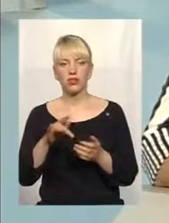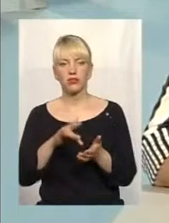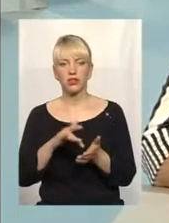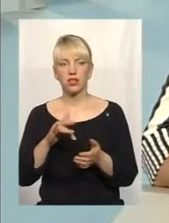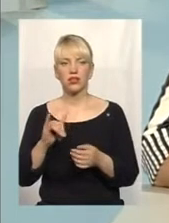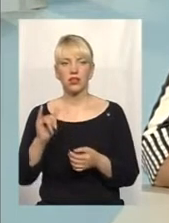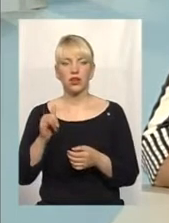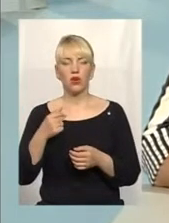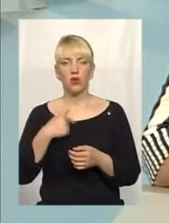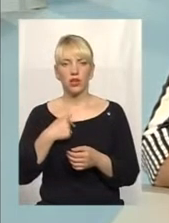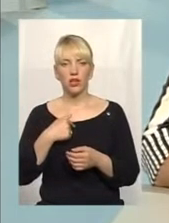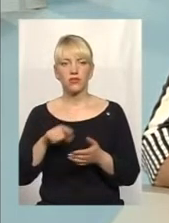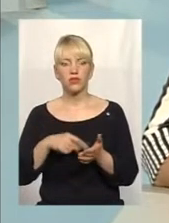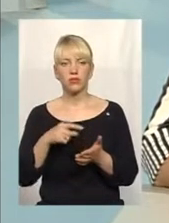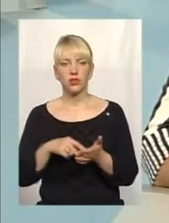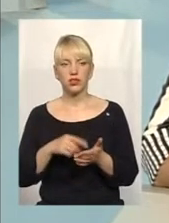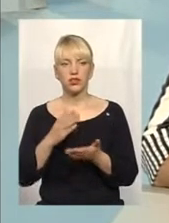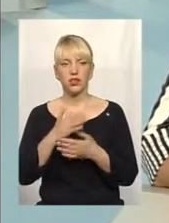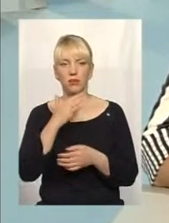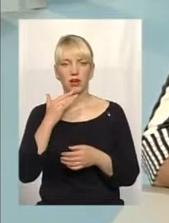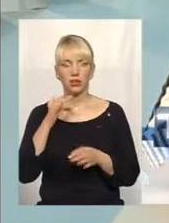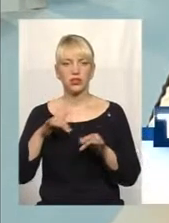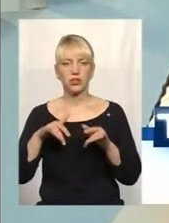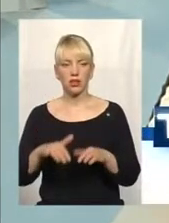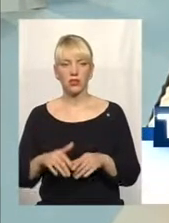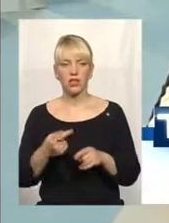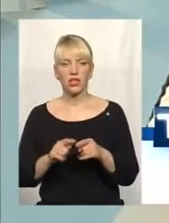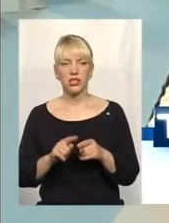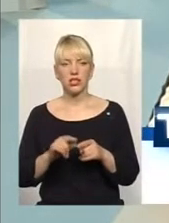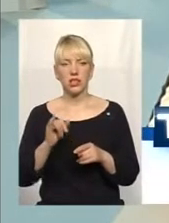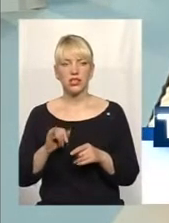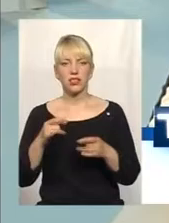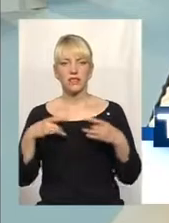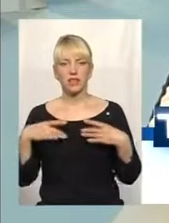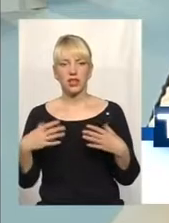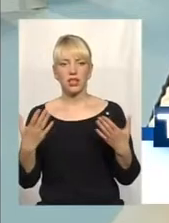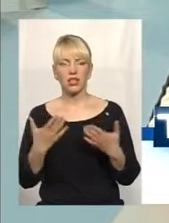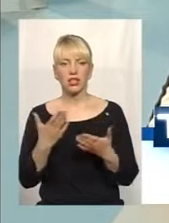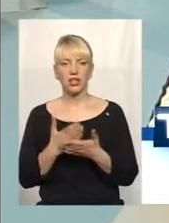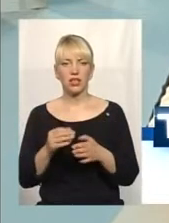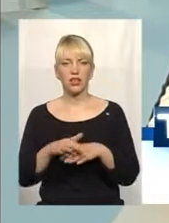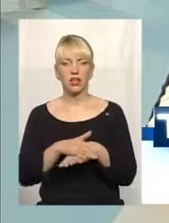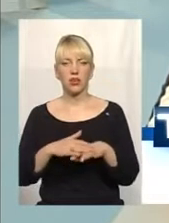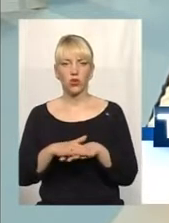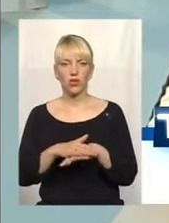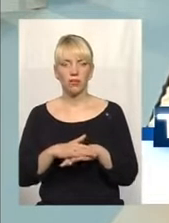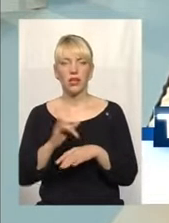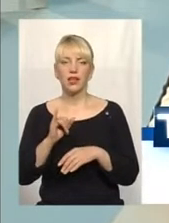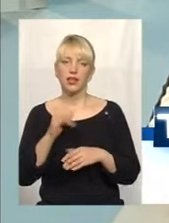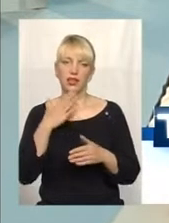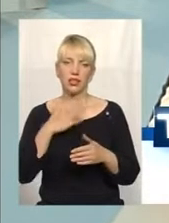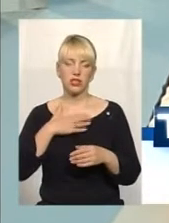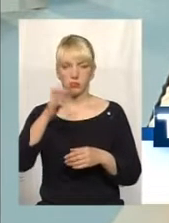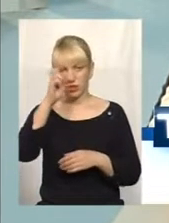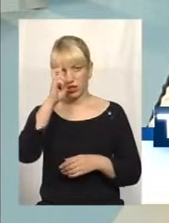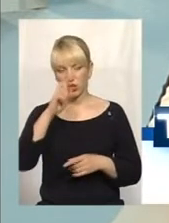в нас в місті є багато заходів. Це і свята, які є і народними, і нашими